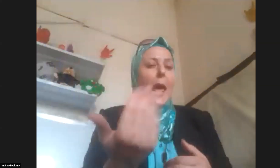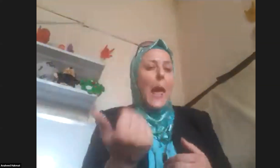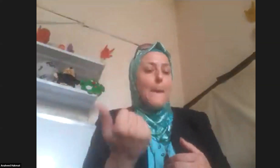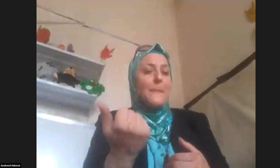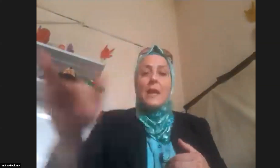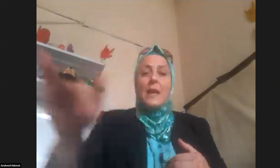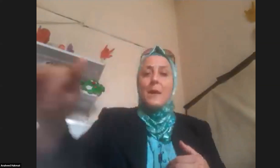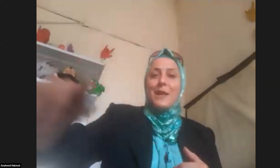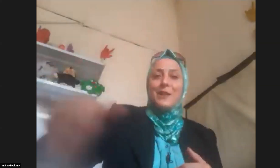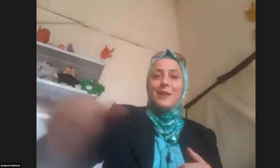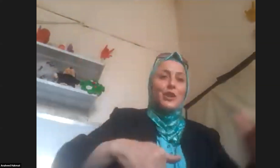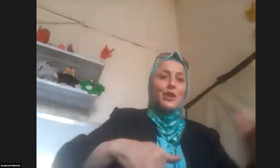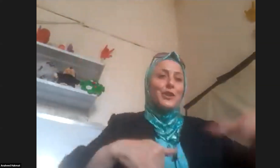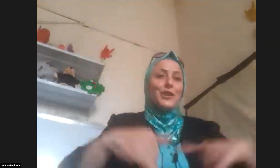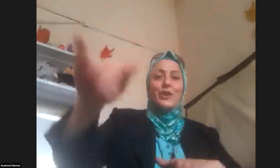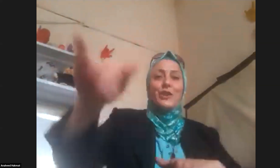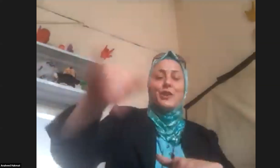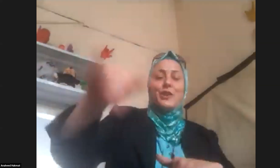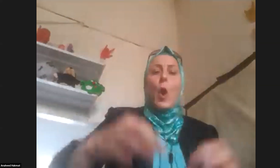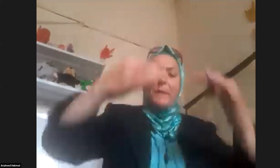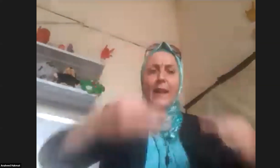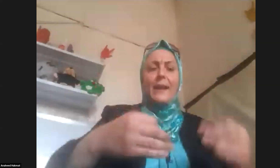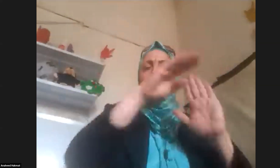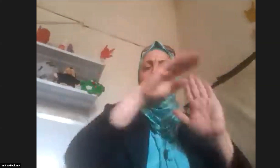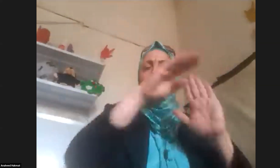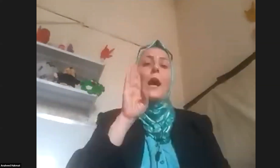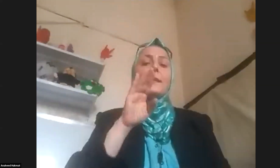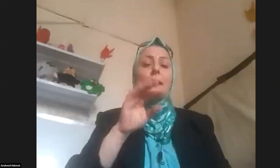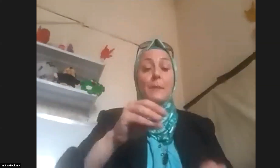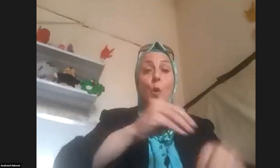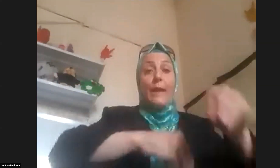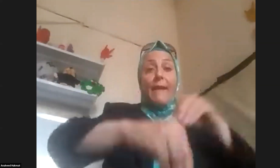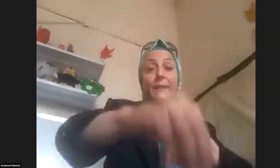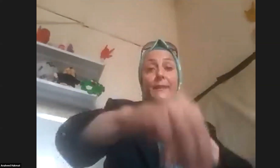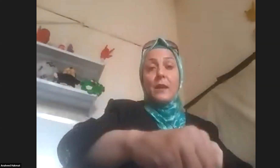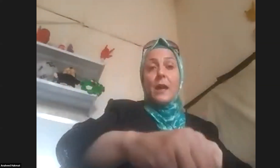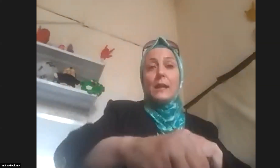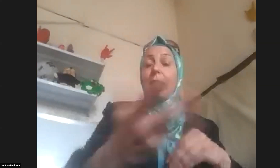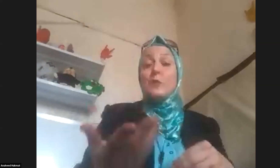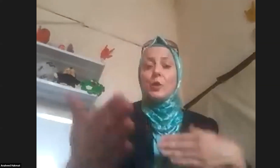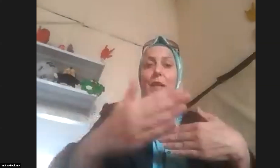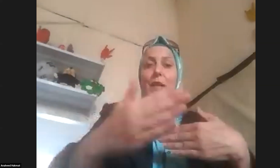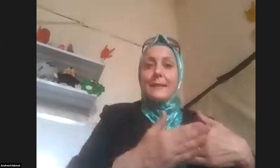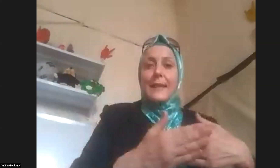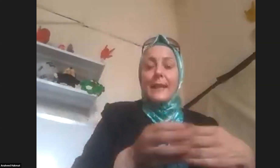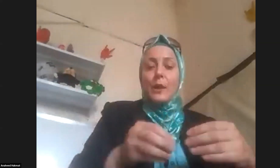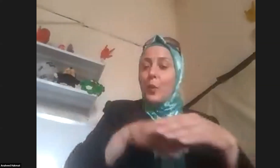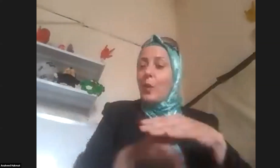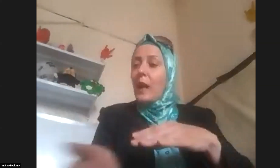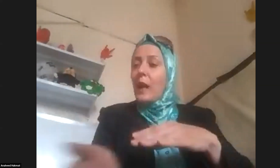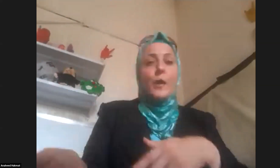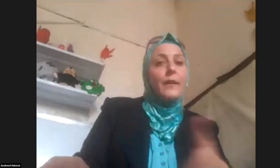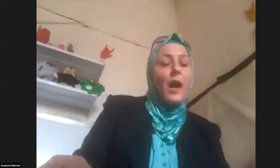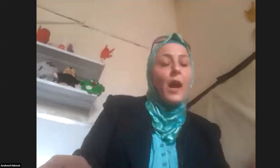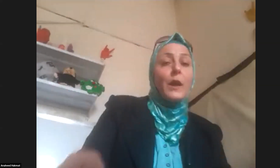المنهاج والتعليم، نحكي عن فترة انتقالية لسد الثغرة اللي هم مروا فيها. أكيد في كتير قضايا هم ناسينها، أكيد هم قلقانين من الأشياء اللي ناسوها،